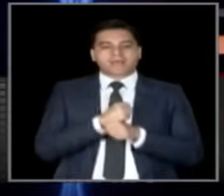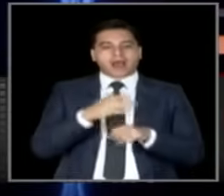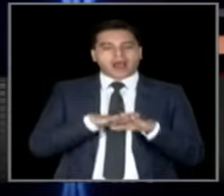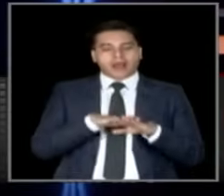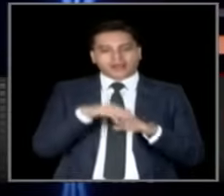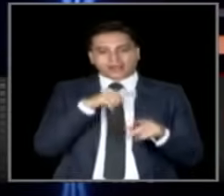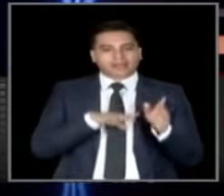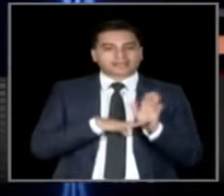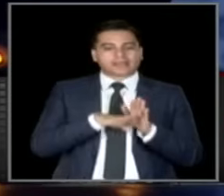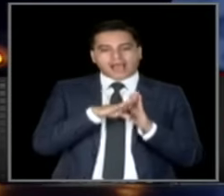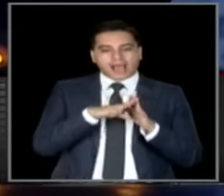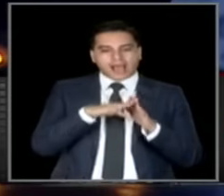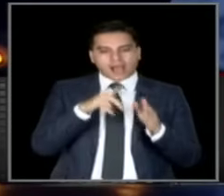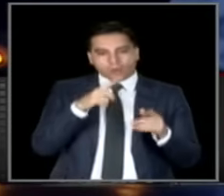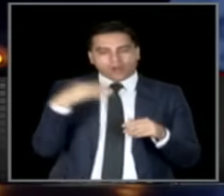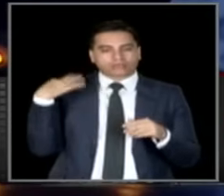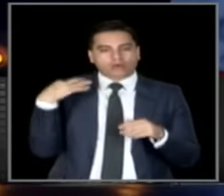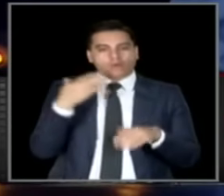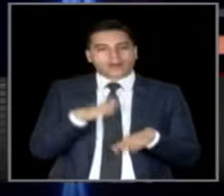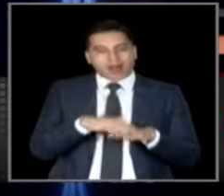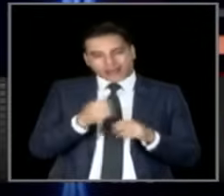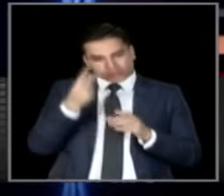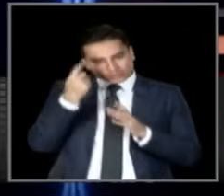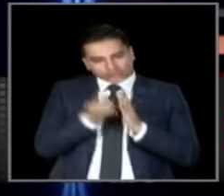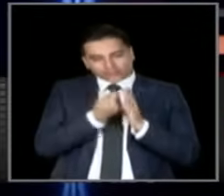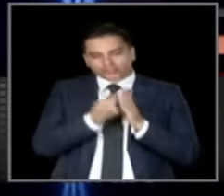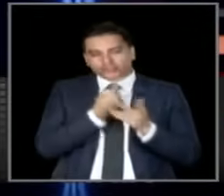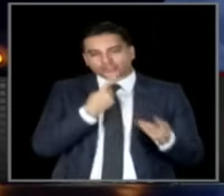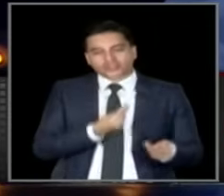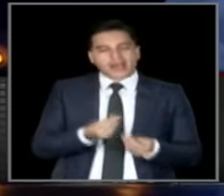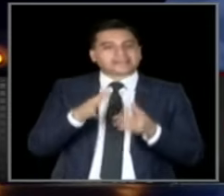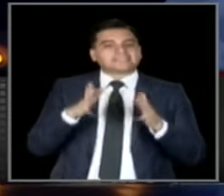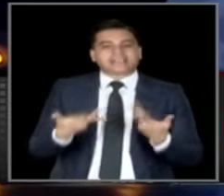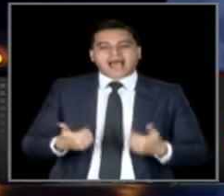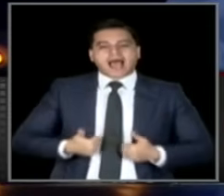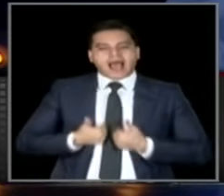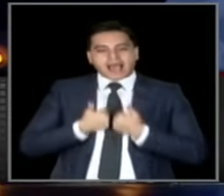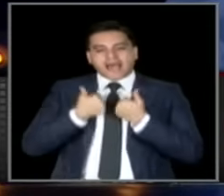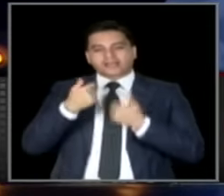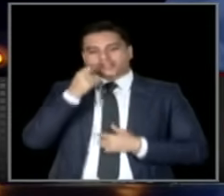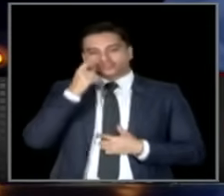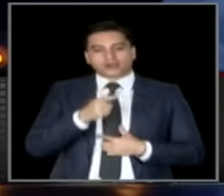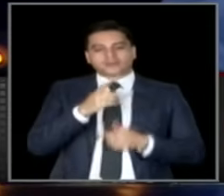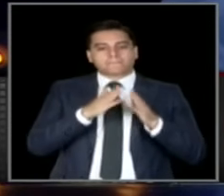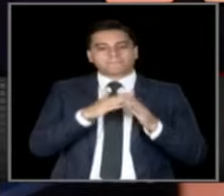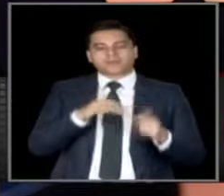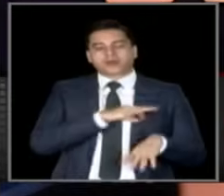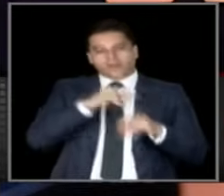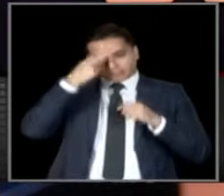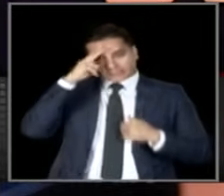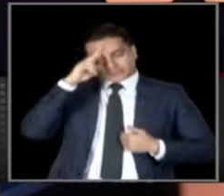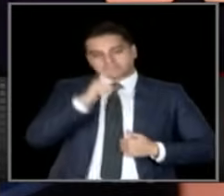فيه وتجربته الشعرية. من صناع الحداثة الشعرية الجديدة. رب أكون فاكره